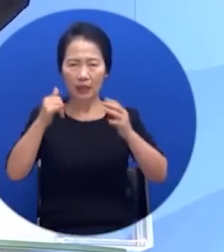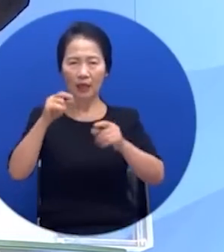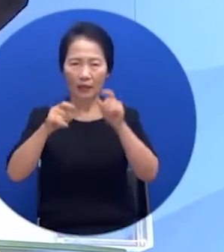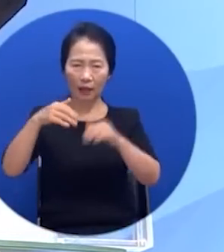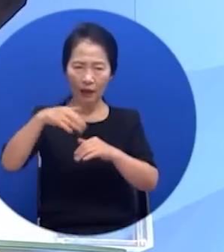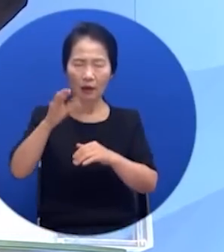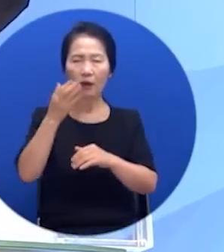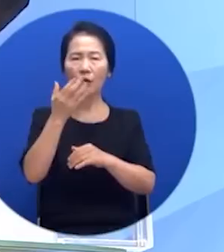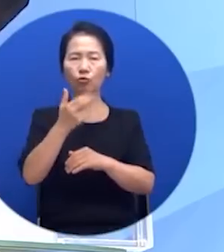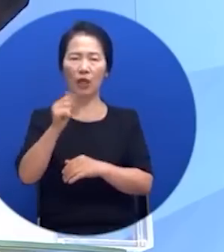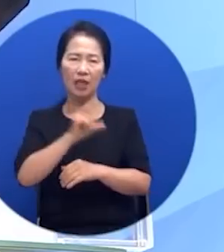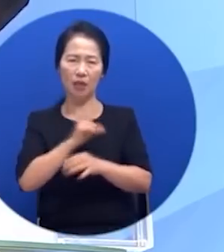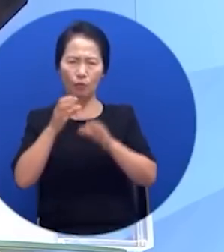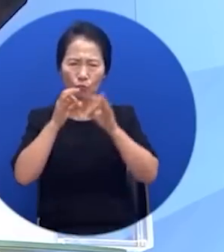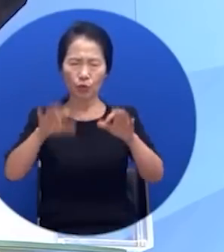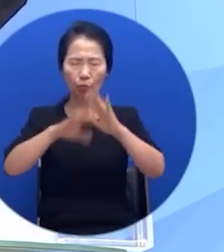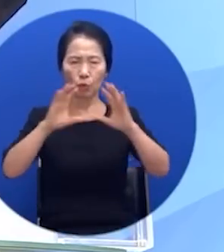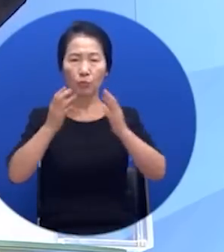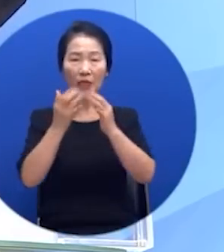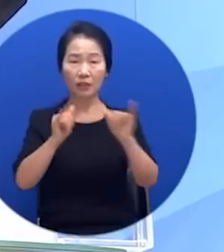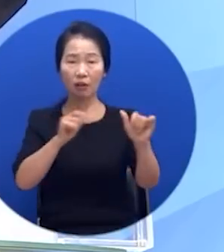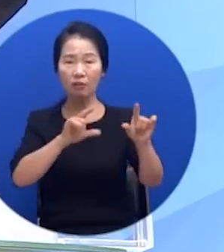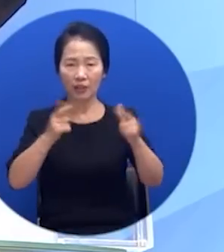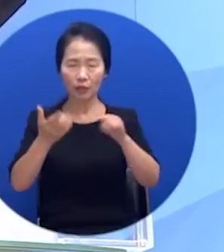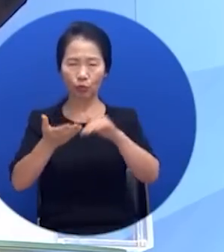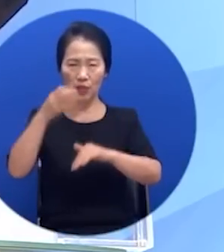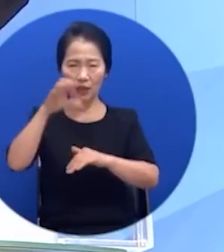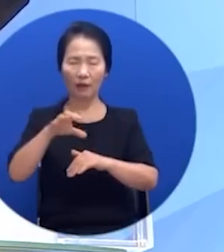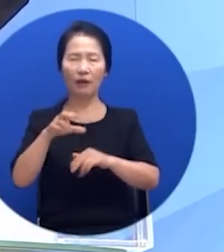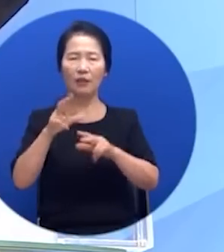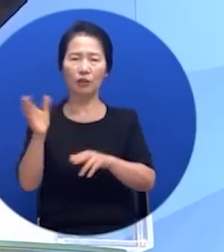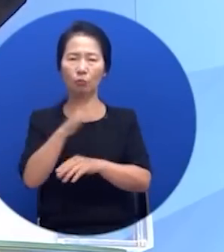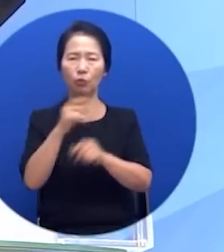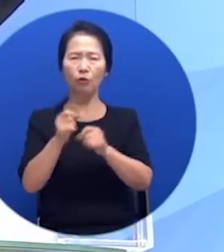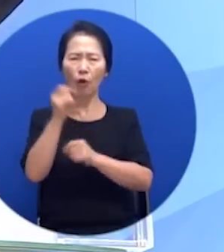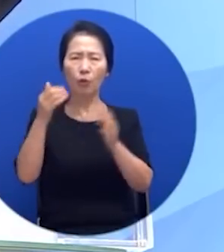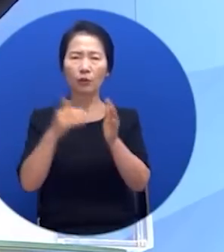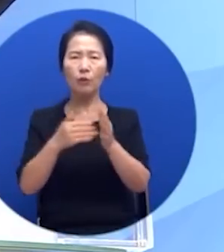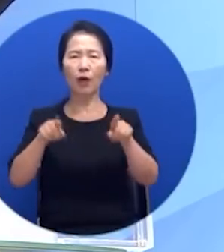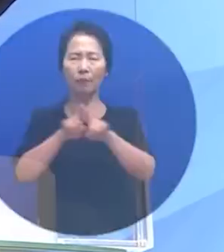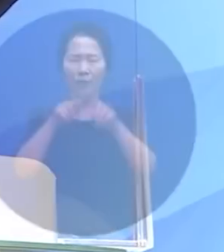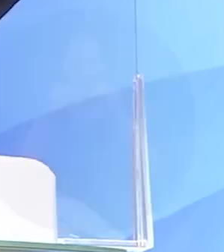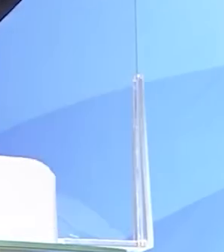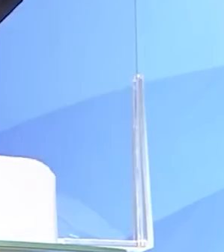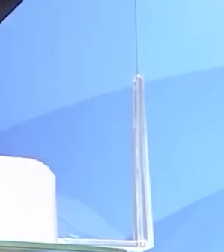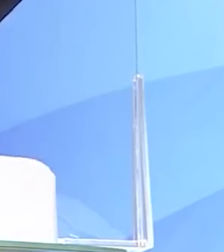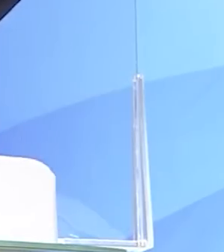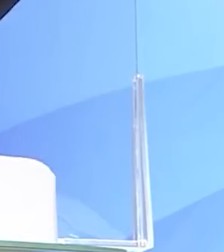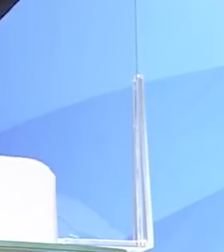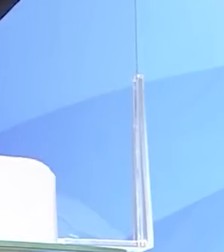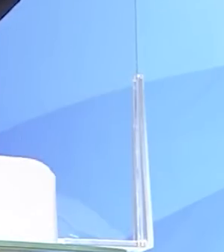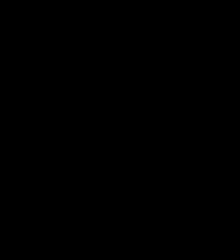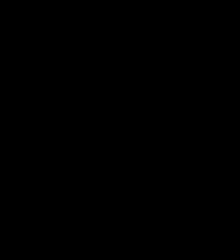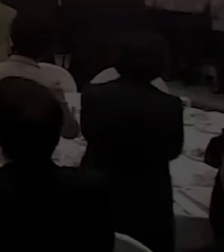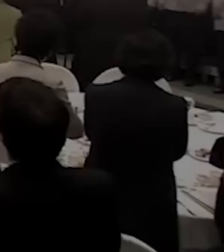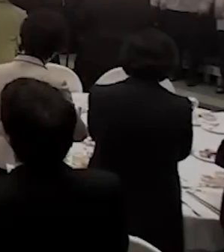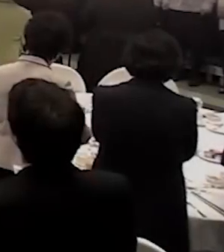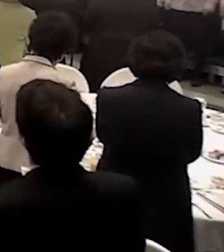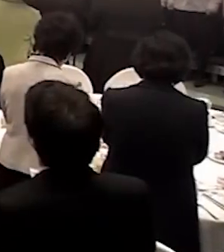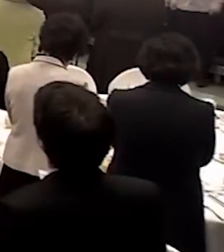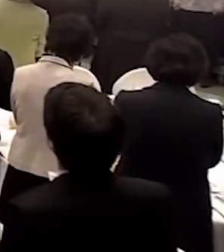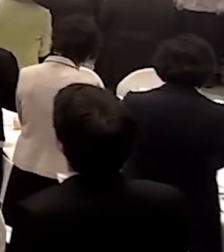부르는 모든 백성들에게 이제로부터 영원히 함께 하시기를 축원하옵나이다. 아멘.